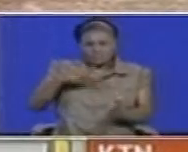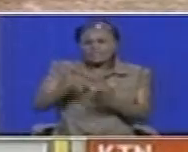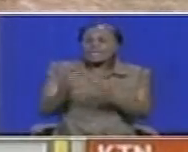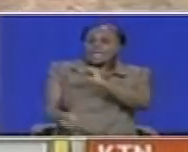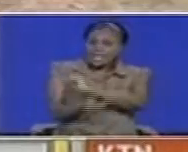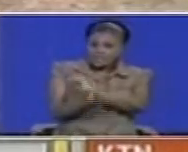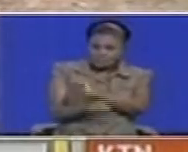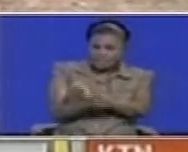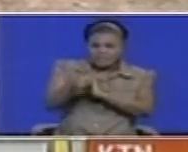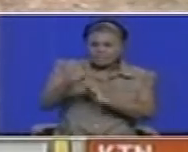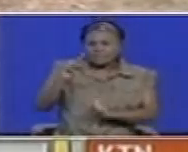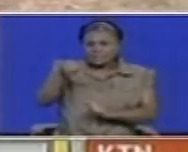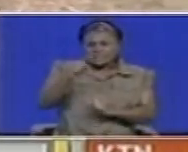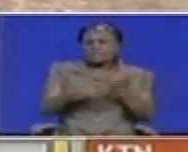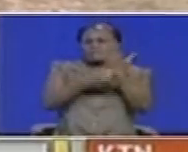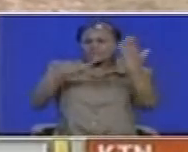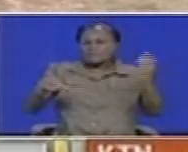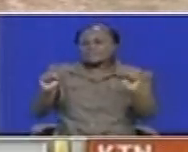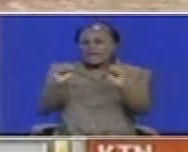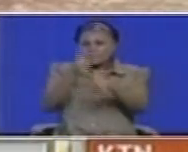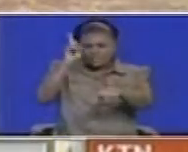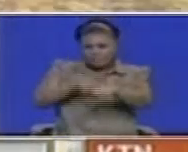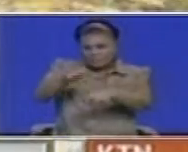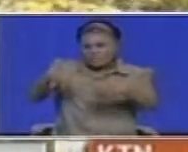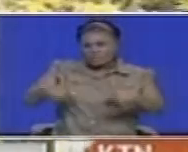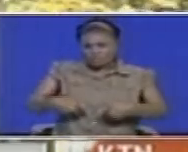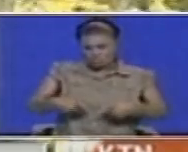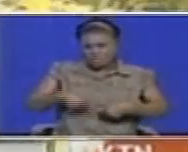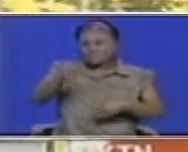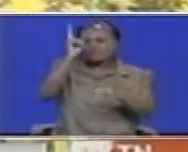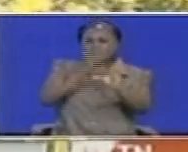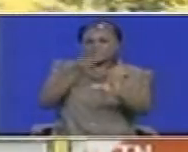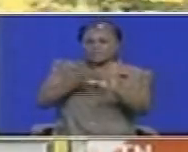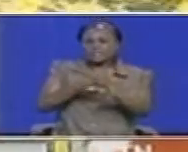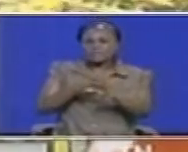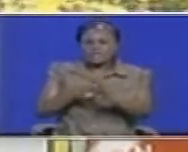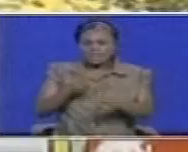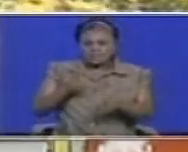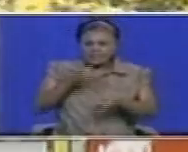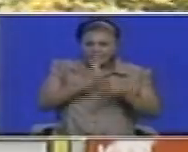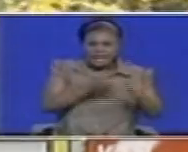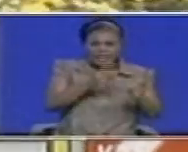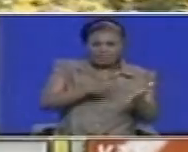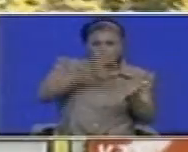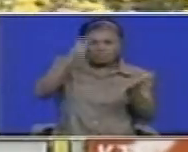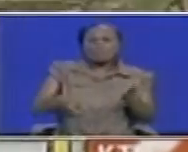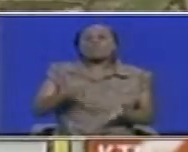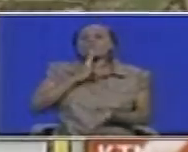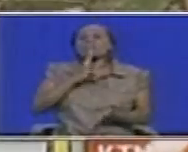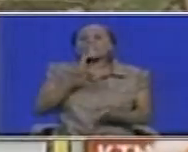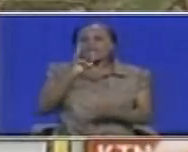Anatueleza kuwa kubobea kwake kulimjia katika ujana wake, akishiriki katika mbio za kuruka viunzi na maji za mita